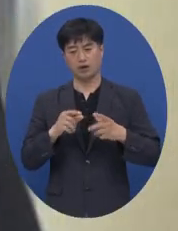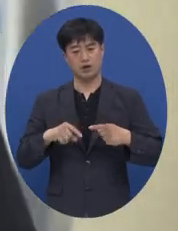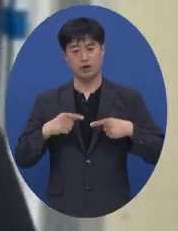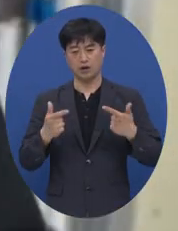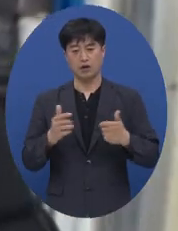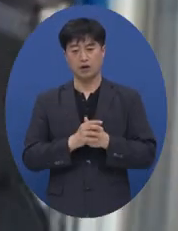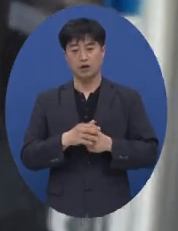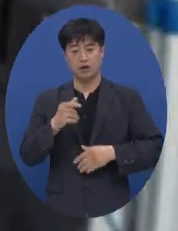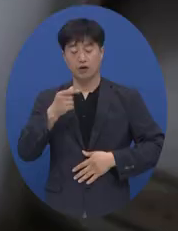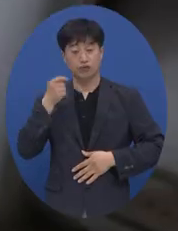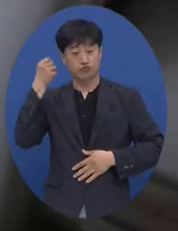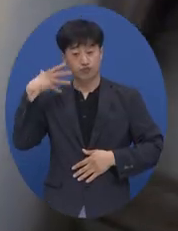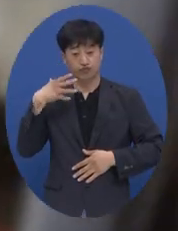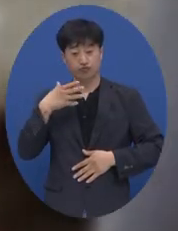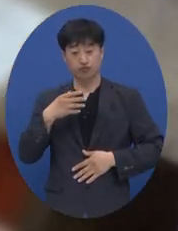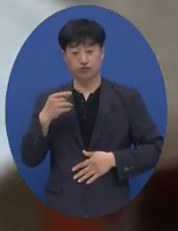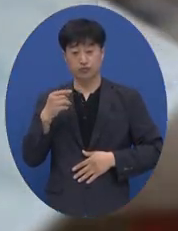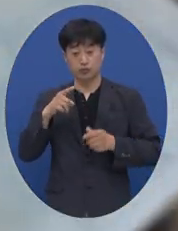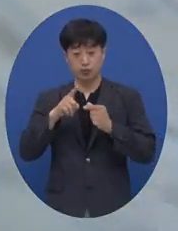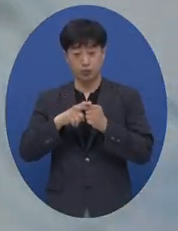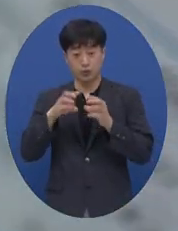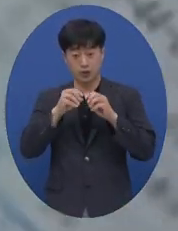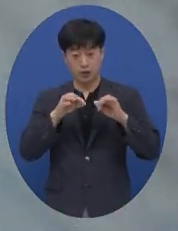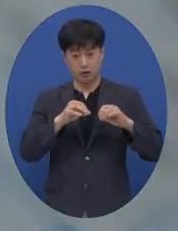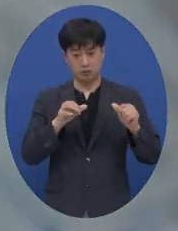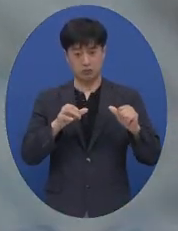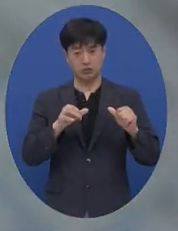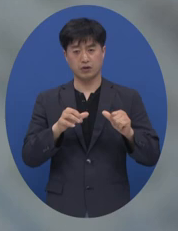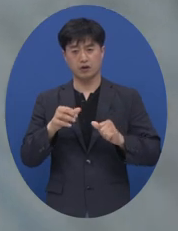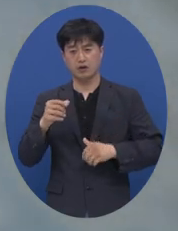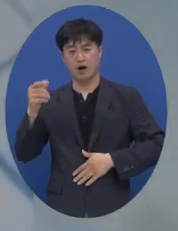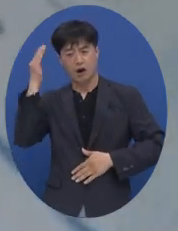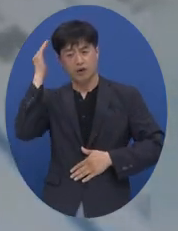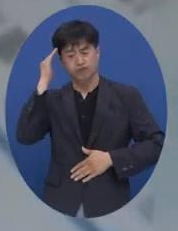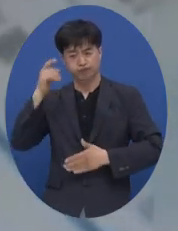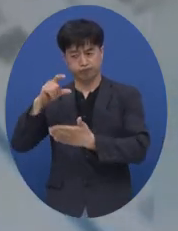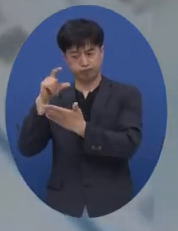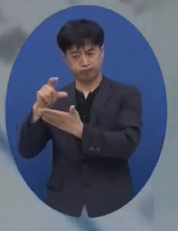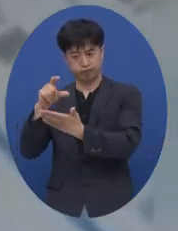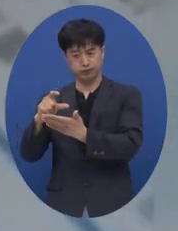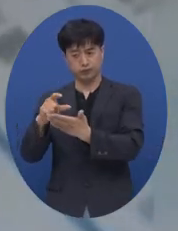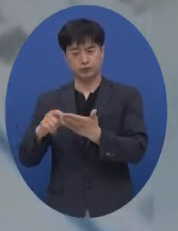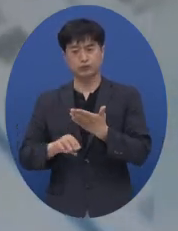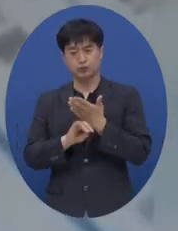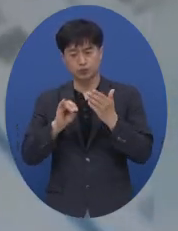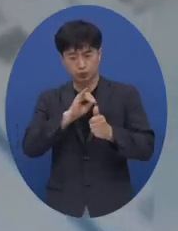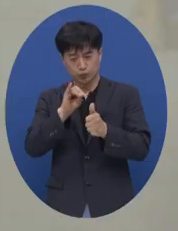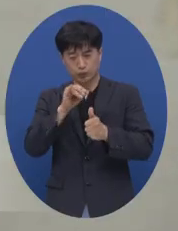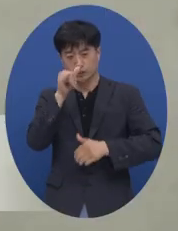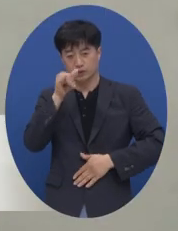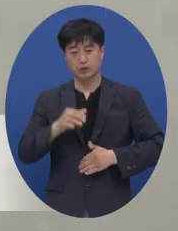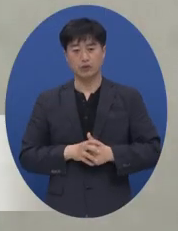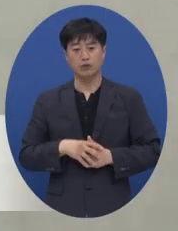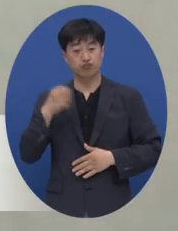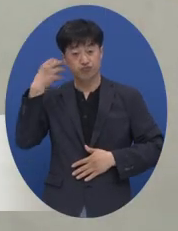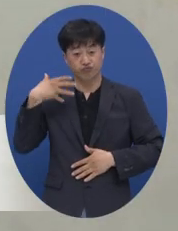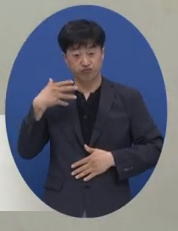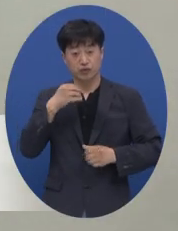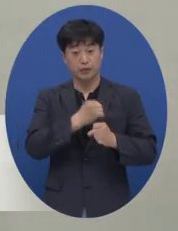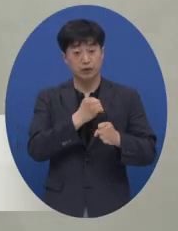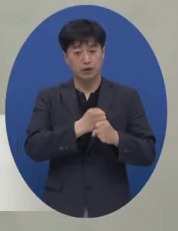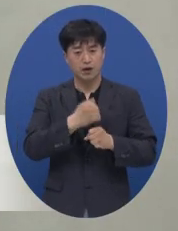중국산 고춧가루를 쓰면서 매장에 걸린 원산지 표시에는 버젓이 국내산으로 속여 영업한 경우도 있습니다. 중국산